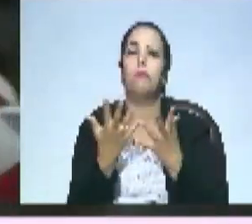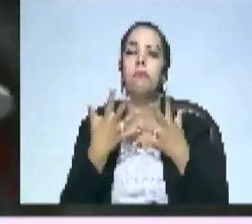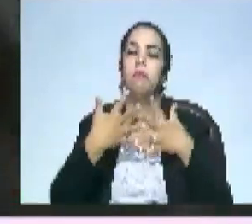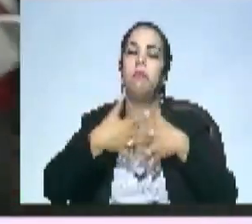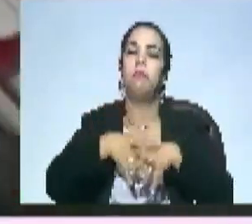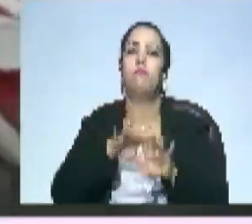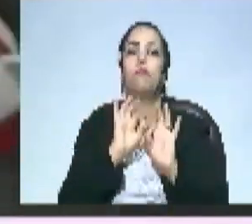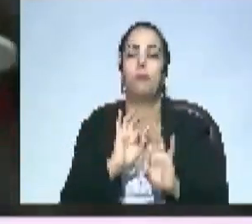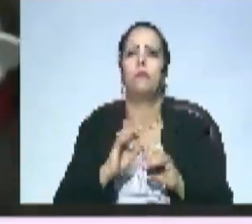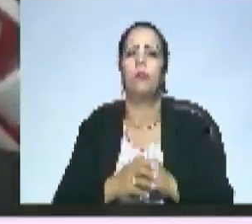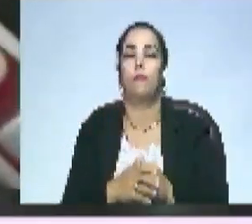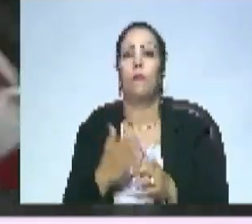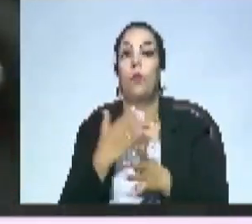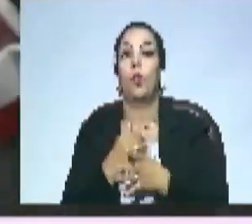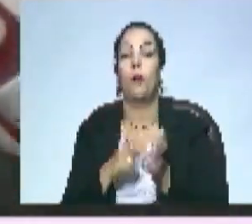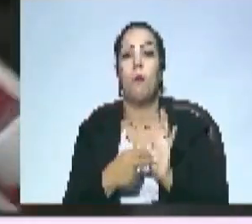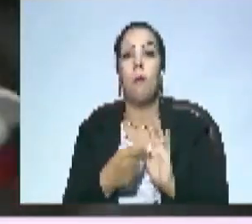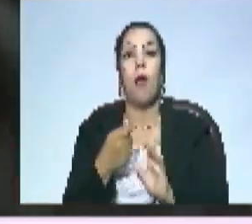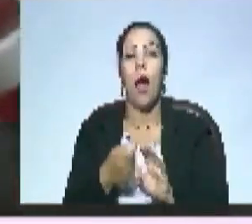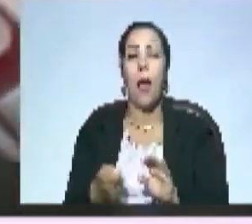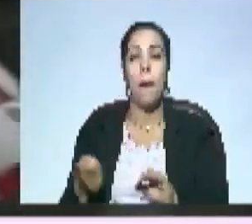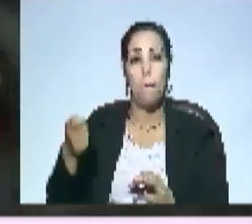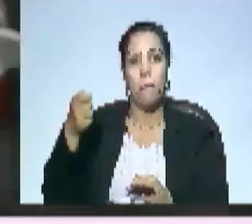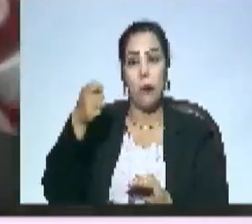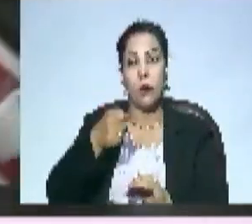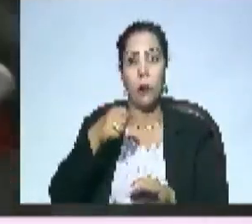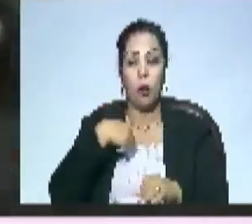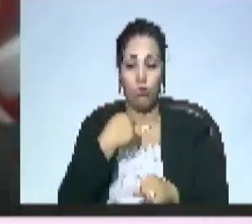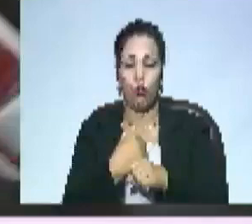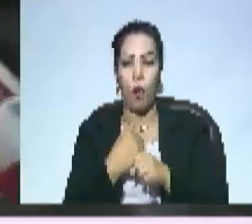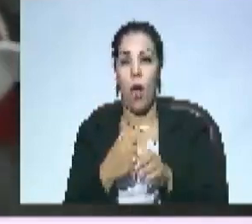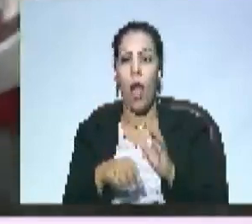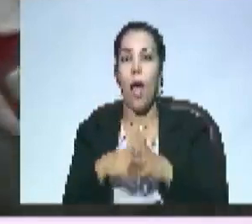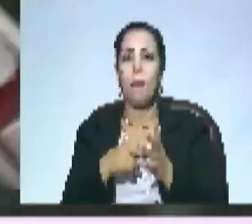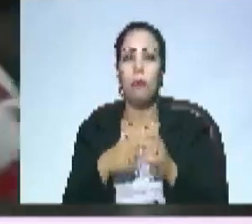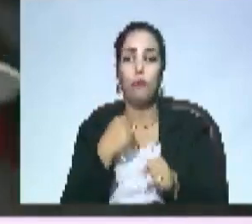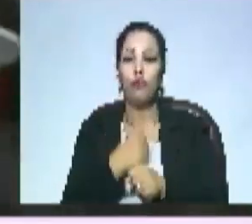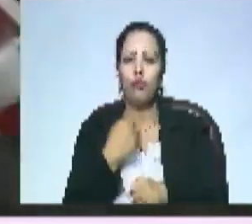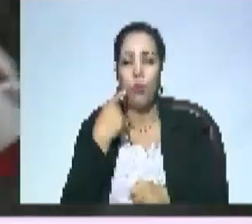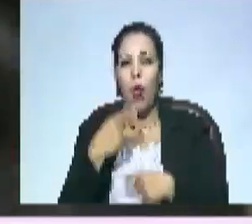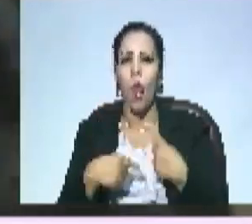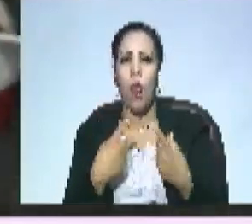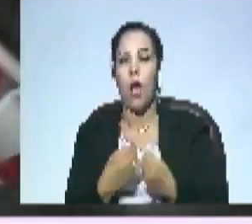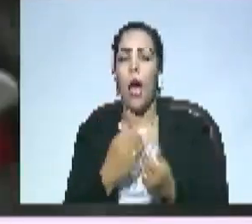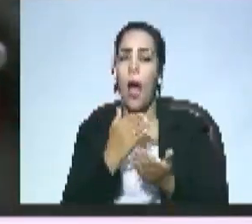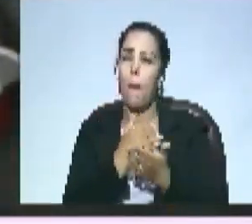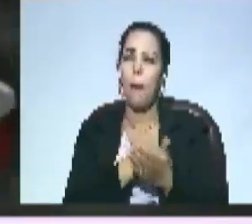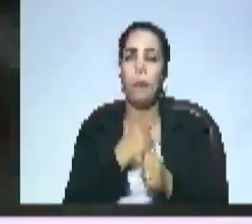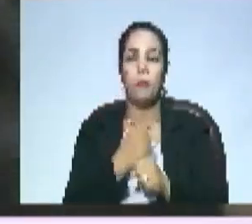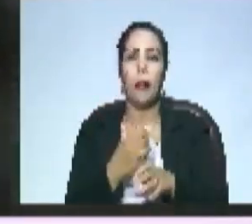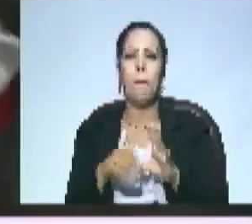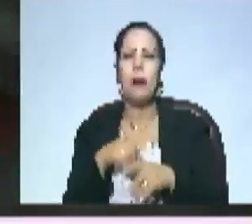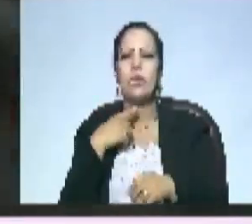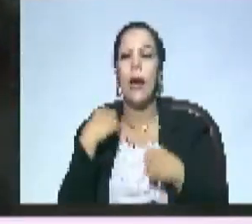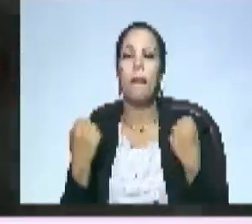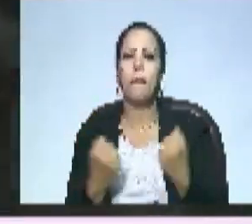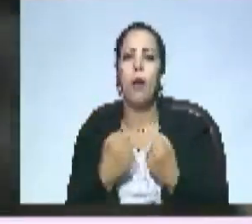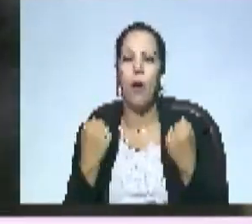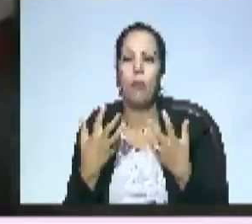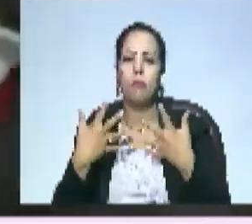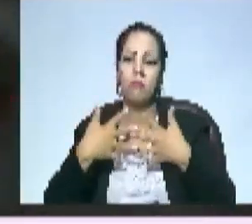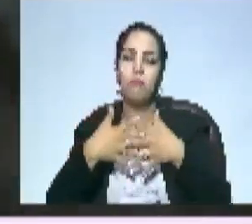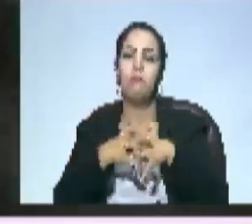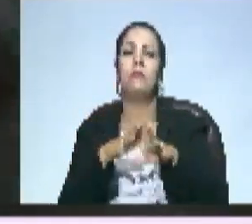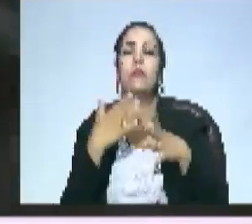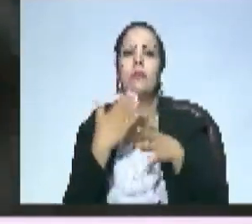لبن بتزود عليها وانت وانت شغال وانا شغال او او قبل ما اشتغل بس انا بحاول ازود